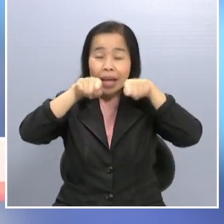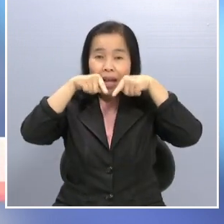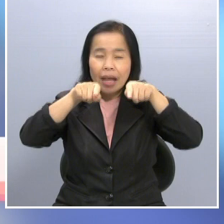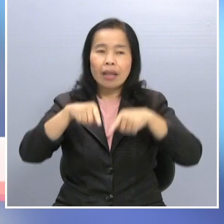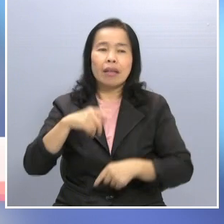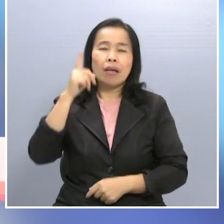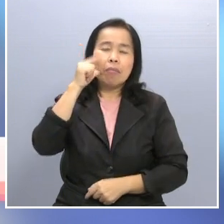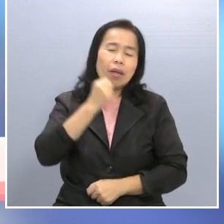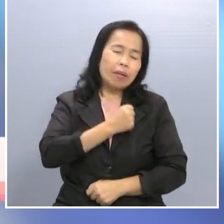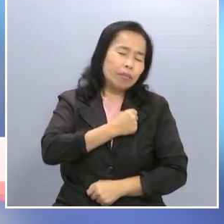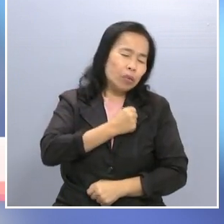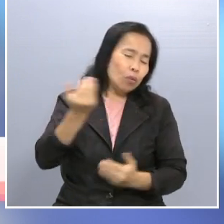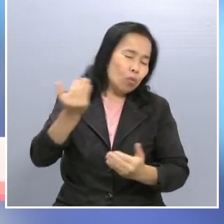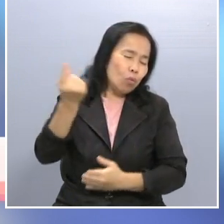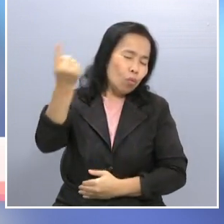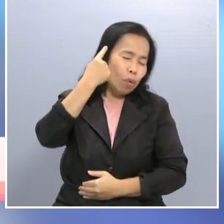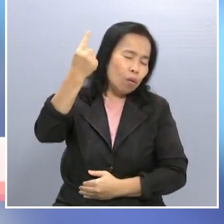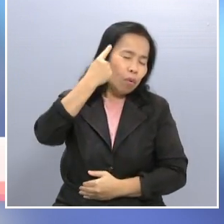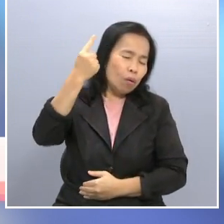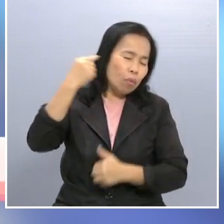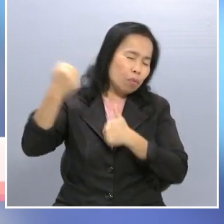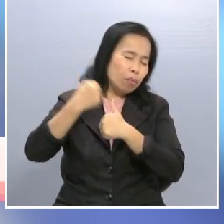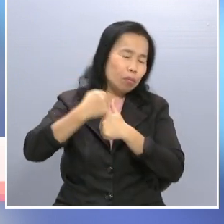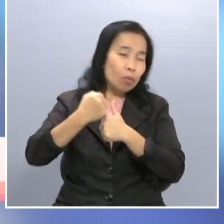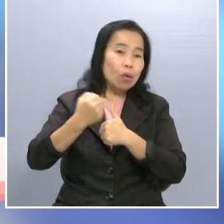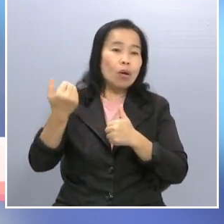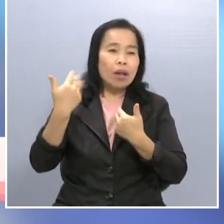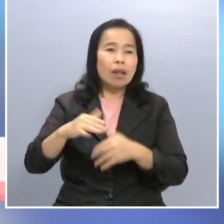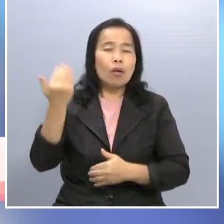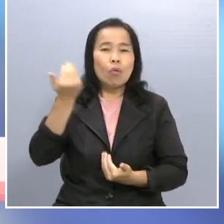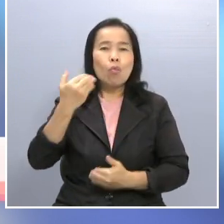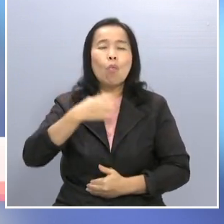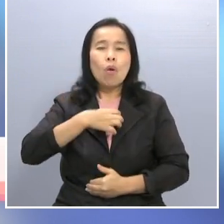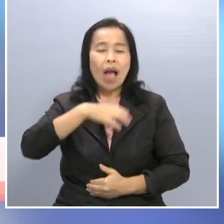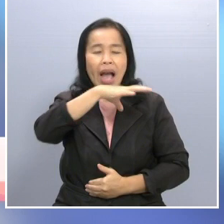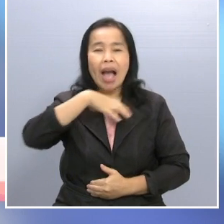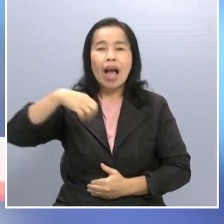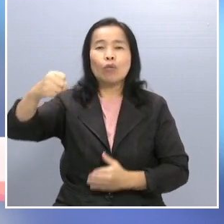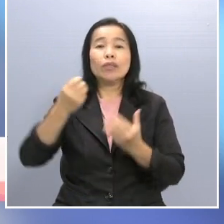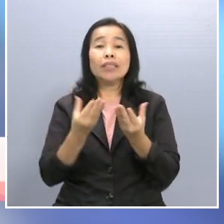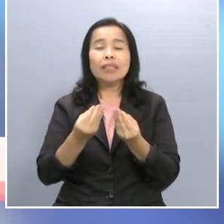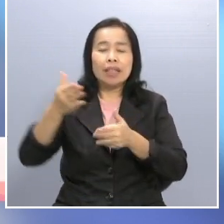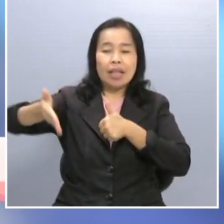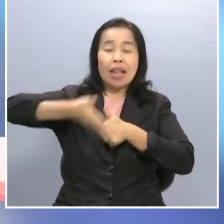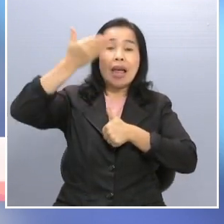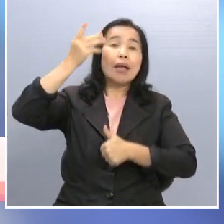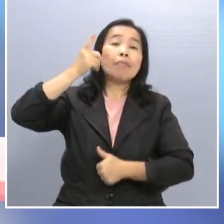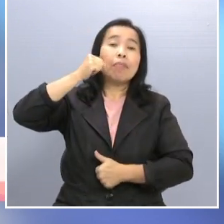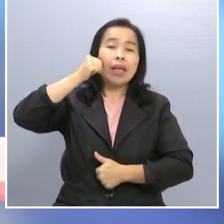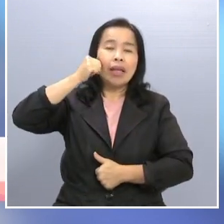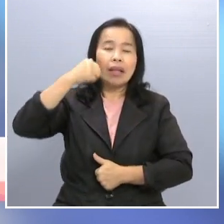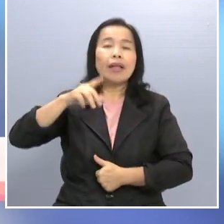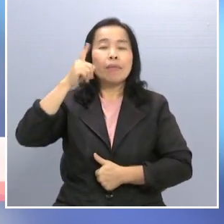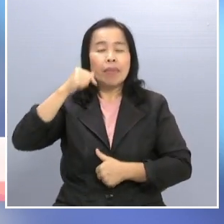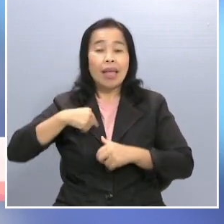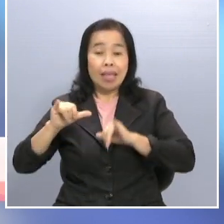าถูกทำร้ายร่างกายลูกๆแย่งสิทธิ์ในการทอดทองที่ทำกินค่ะสุดท้ายแล้วไล่แม่ออกไปแม่ย้ายจ